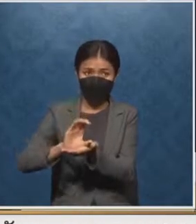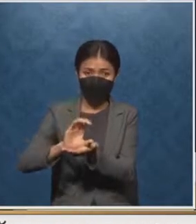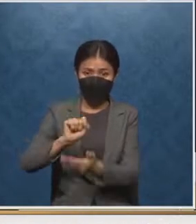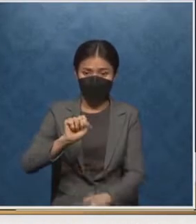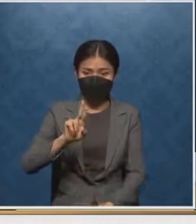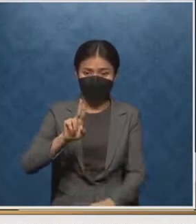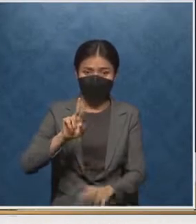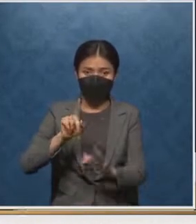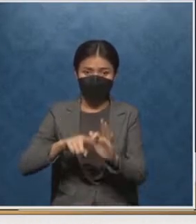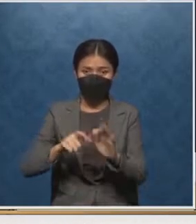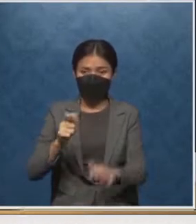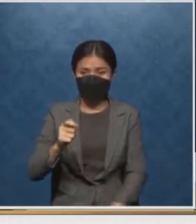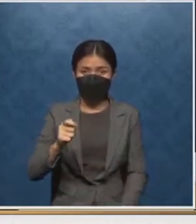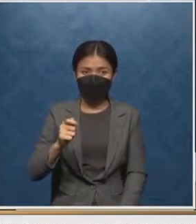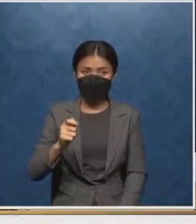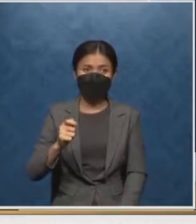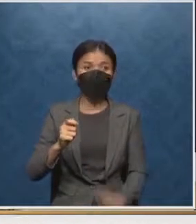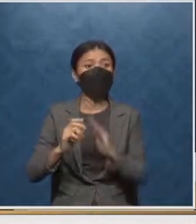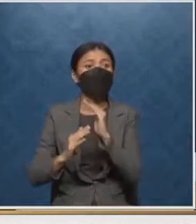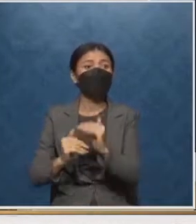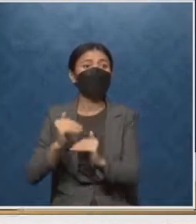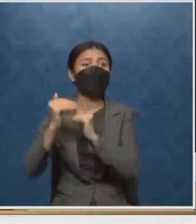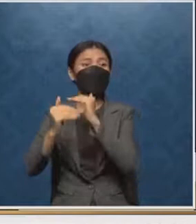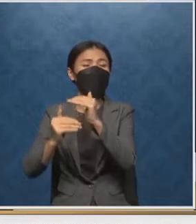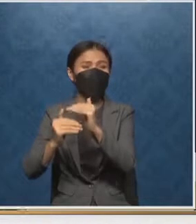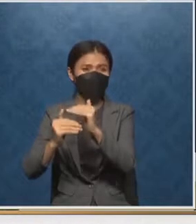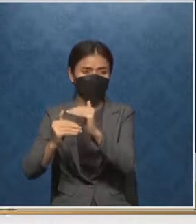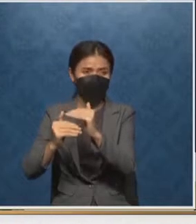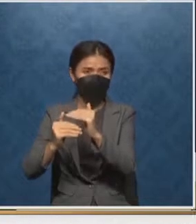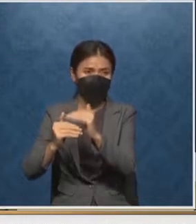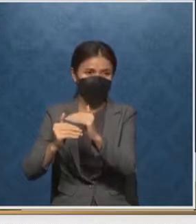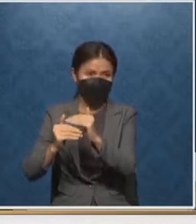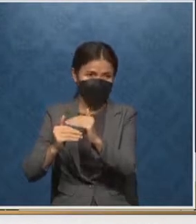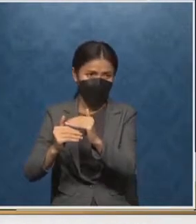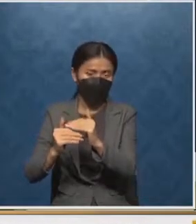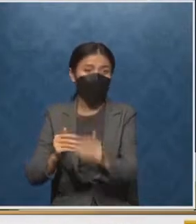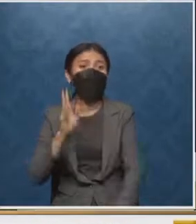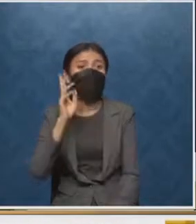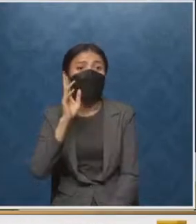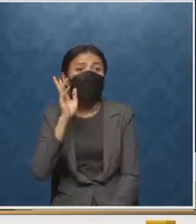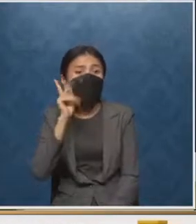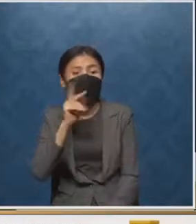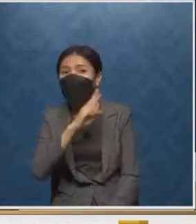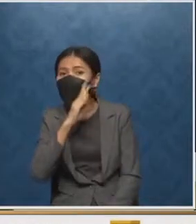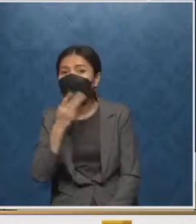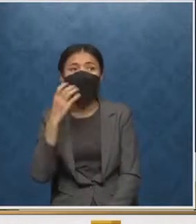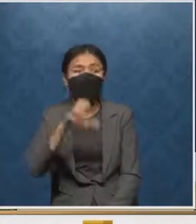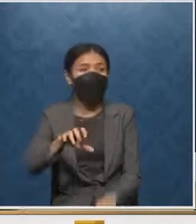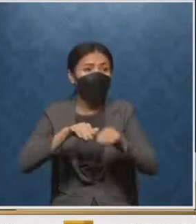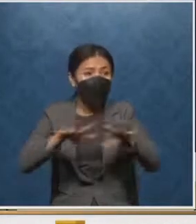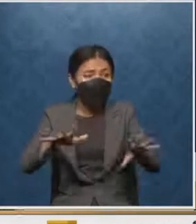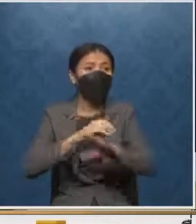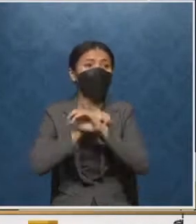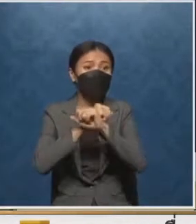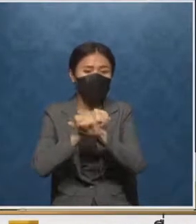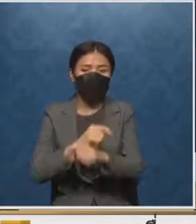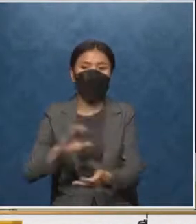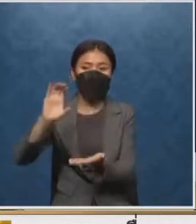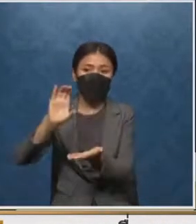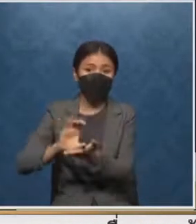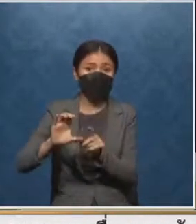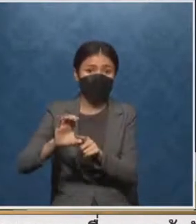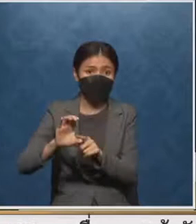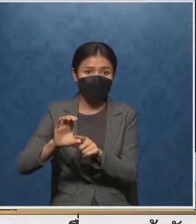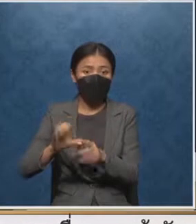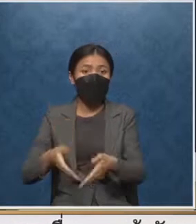รค์นะครับซึ่งเมื่อได้อ่านรายงานดูแล้วเนี่ยก็กองทุนนี้ก็ตั้งตาม